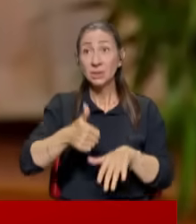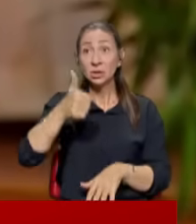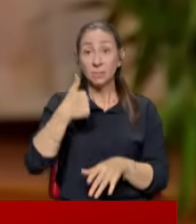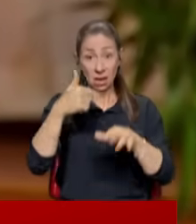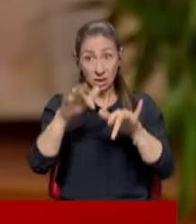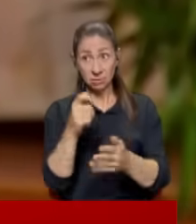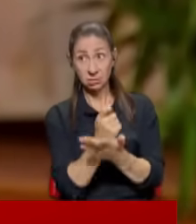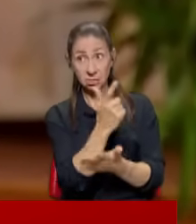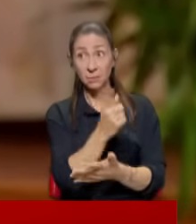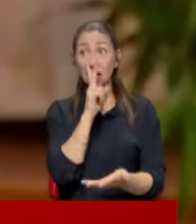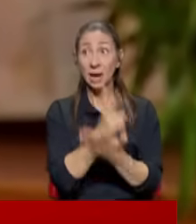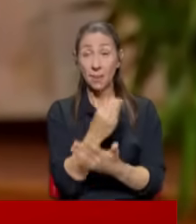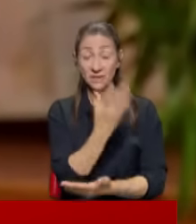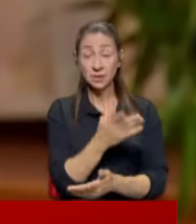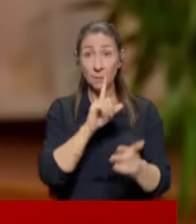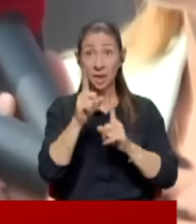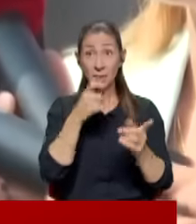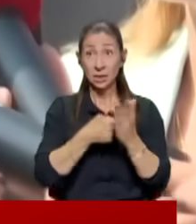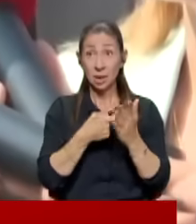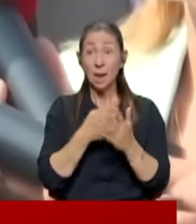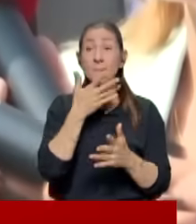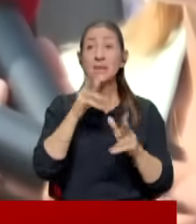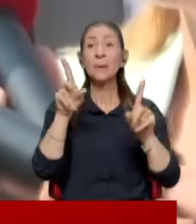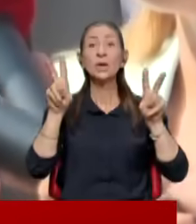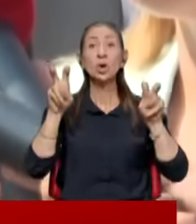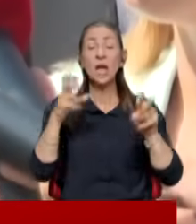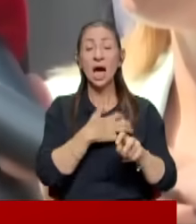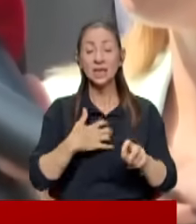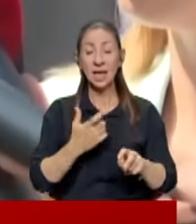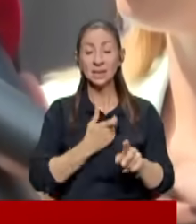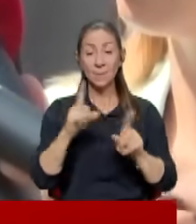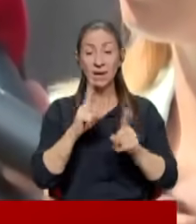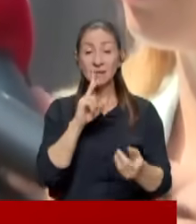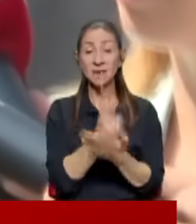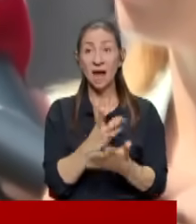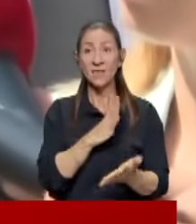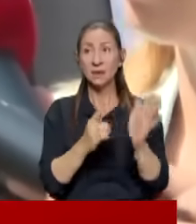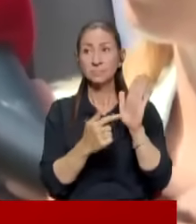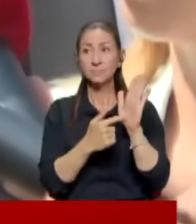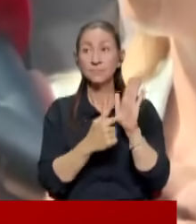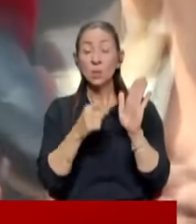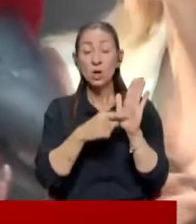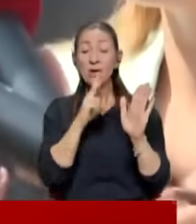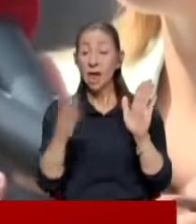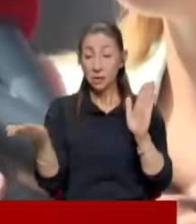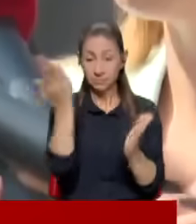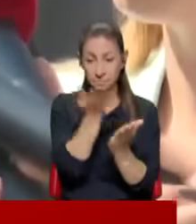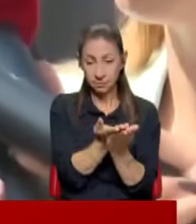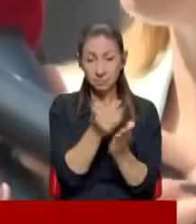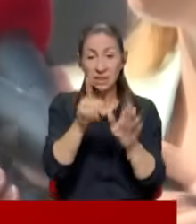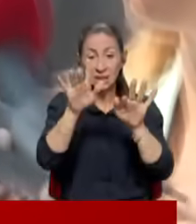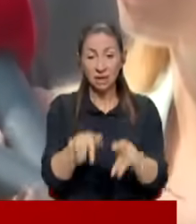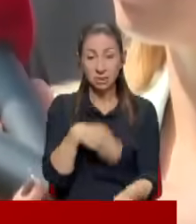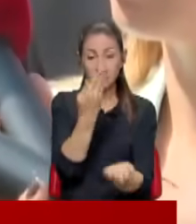bir yazı mı yazacak? Bir karar mı verecek mahkeme adına? Benzer bir konuda Anayasa Mahkemesi'nin verdiği karar var. O kararı alacak. Üstüne bir